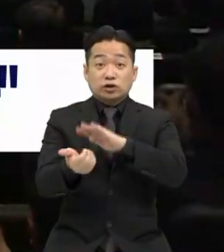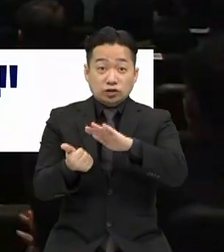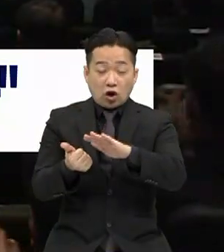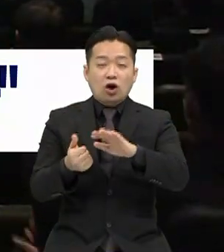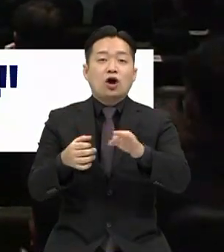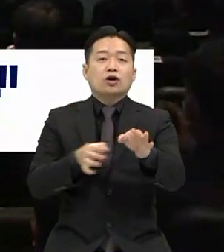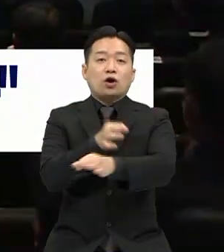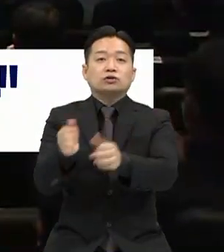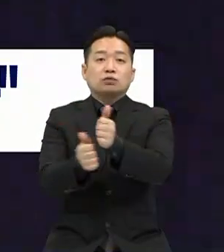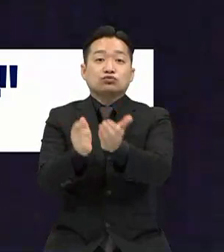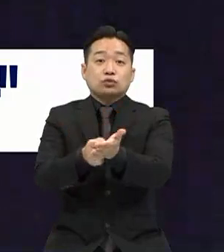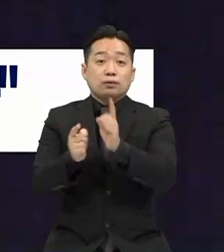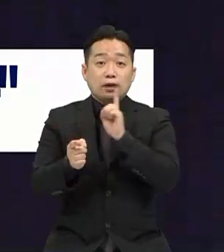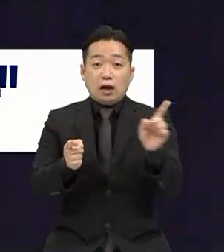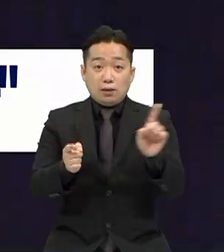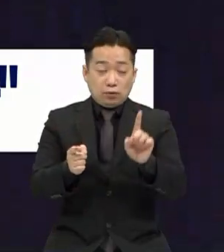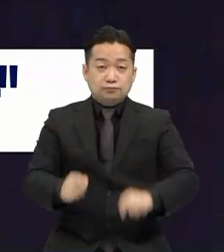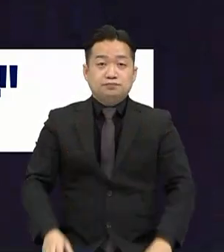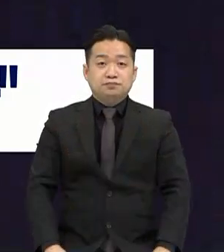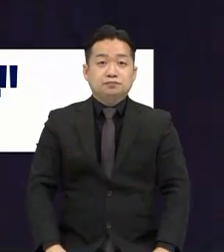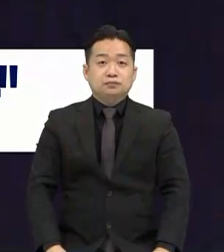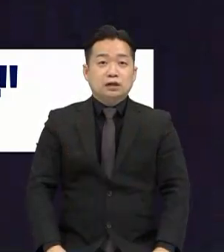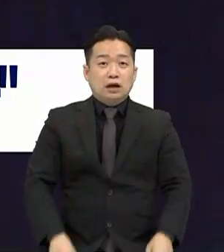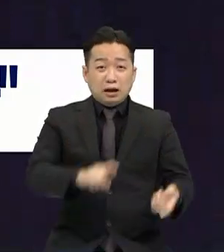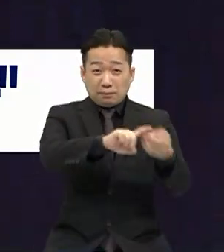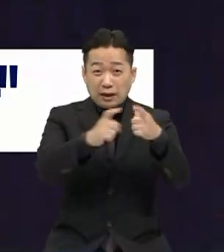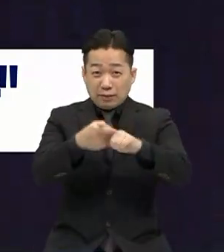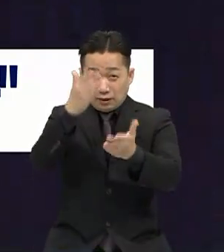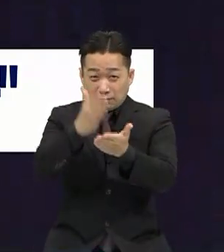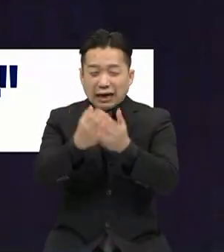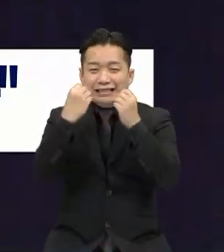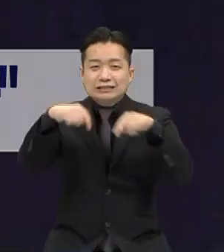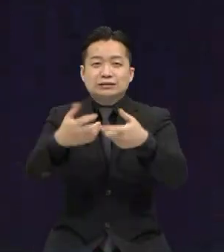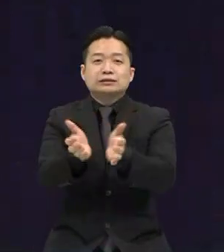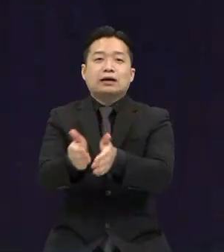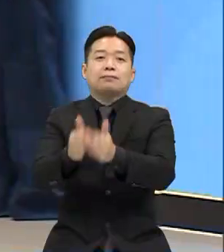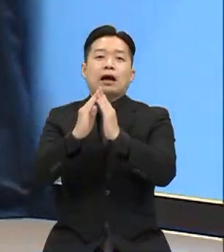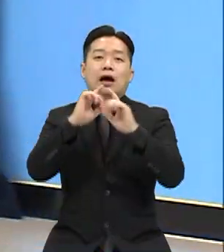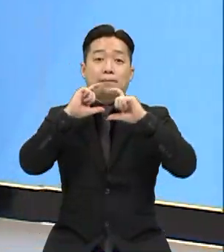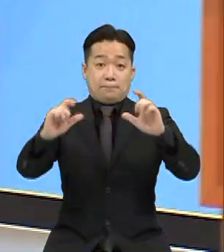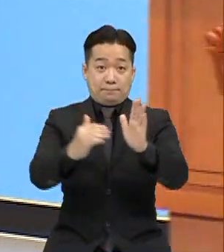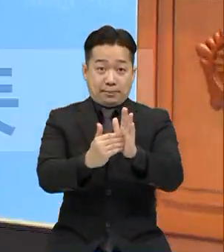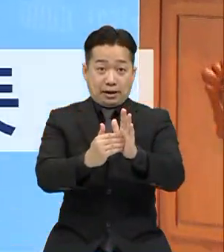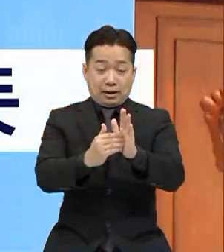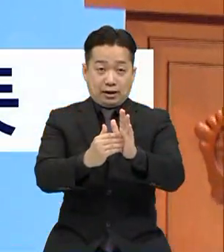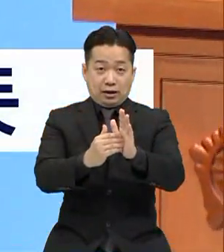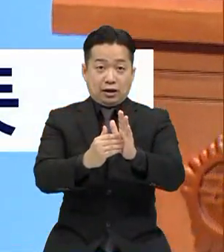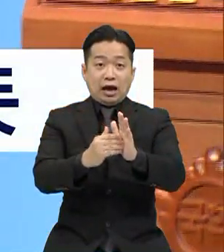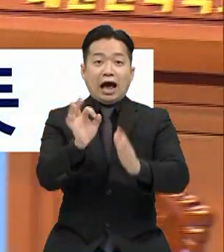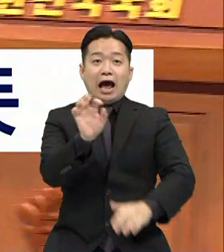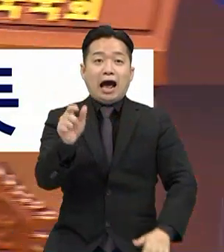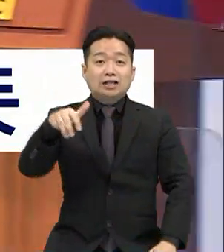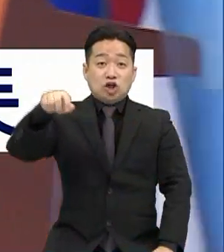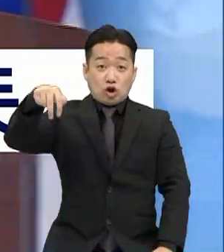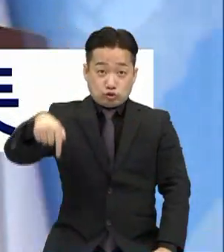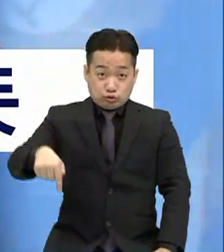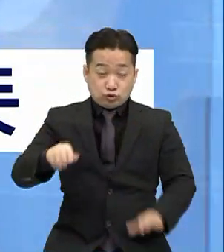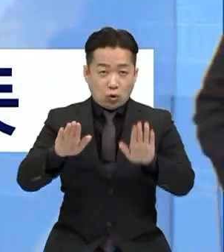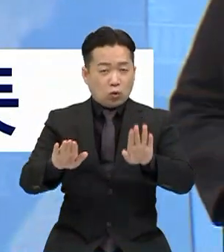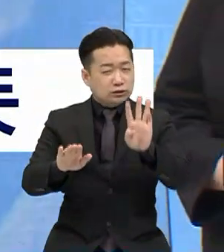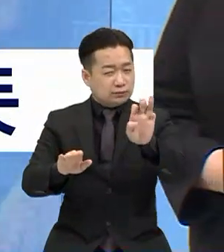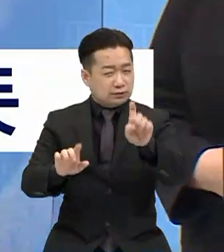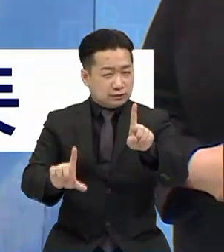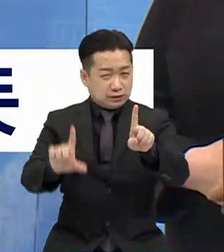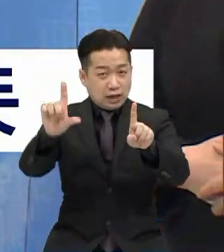경제부총리는 기득권 양당 정치를 타파하겠다며 신당 창당을 선언했고 국민의당 안철수 대표는 이르면 오늘